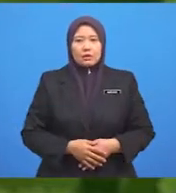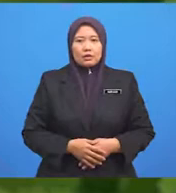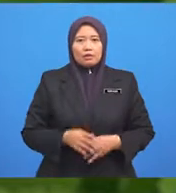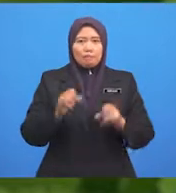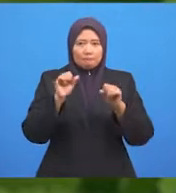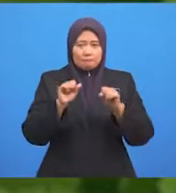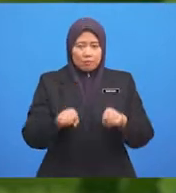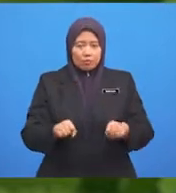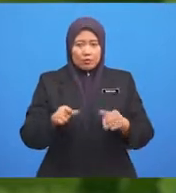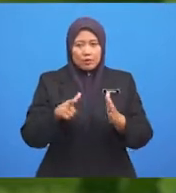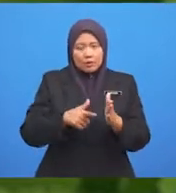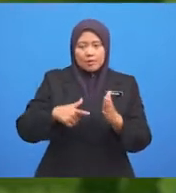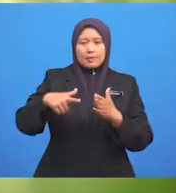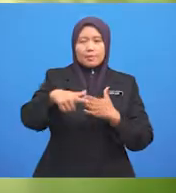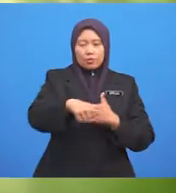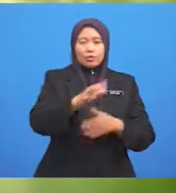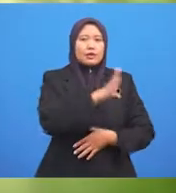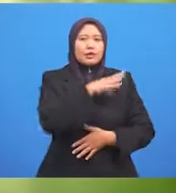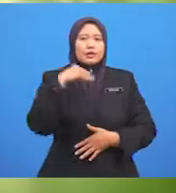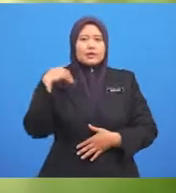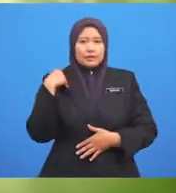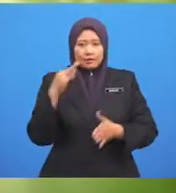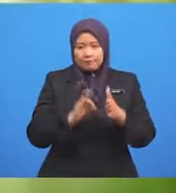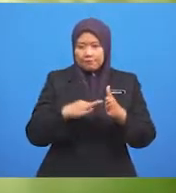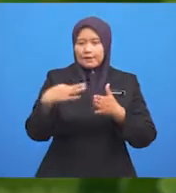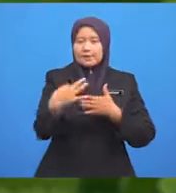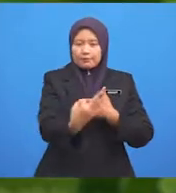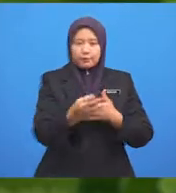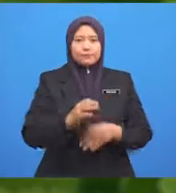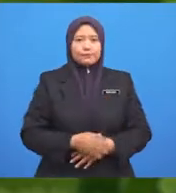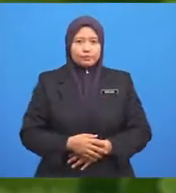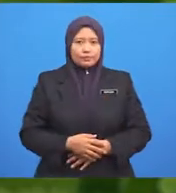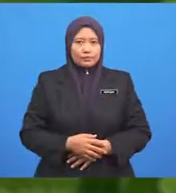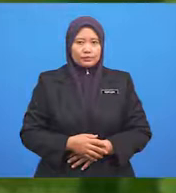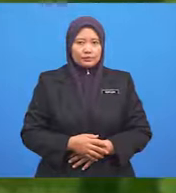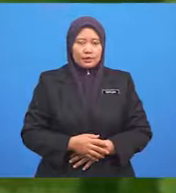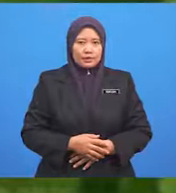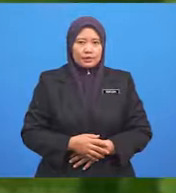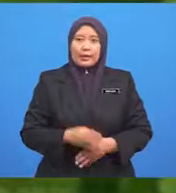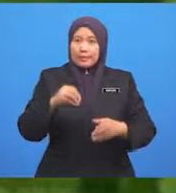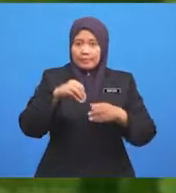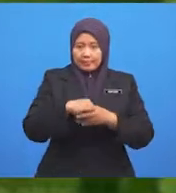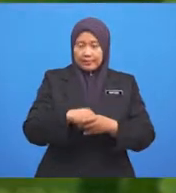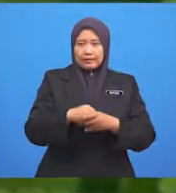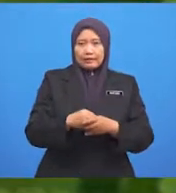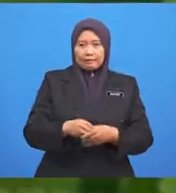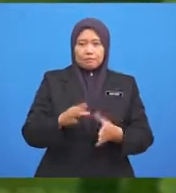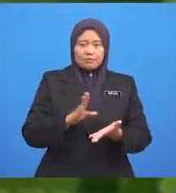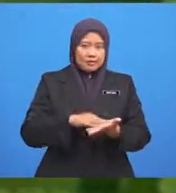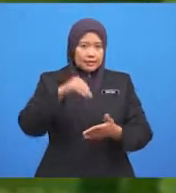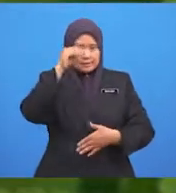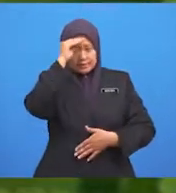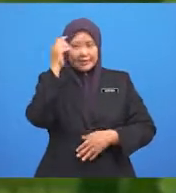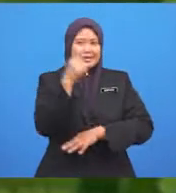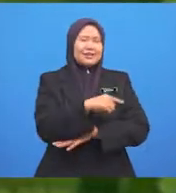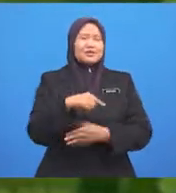melentur dan fleksibel. Menarik bukan? Dalam pelajaran kita hari ini, murid-murid